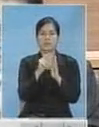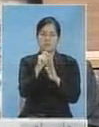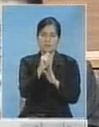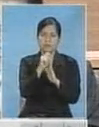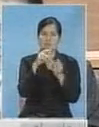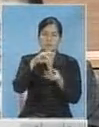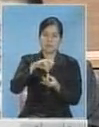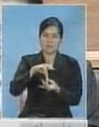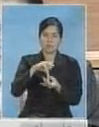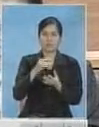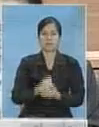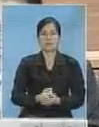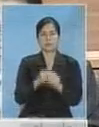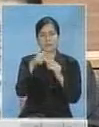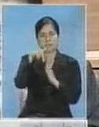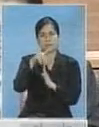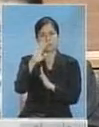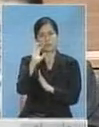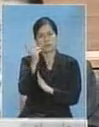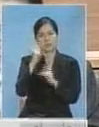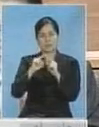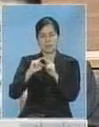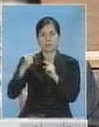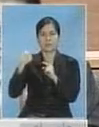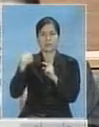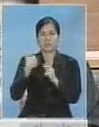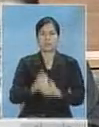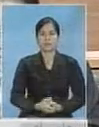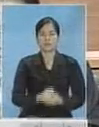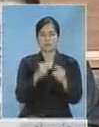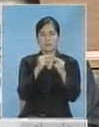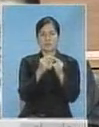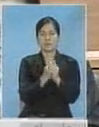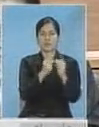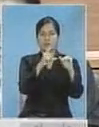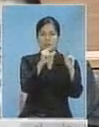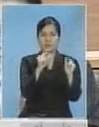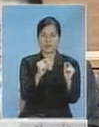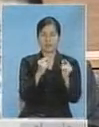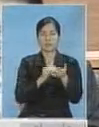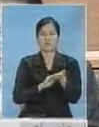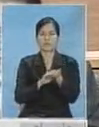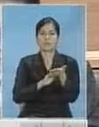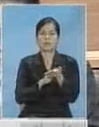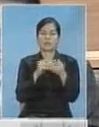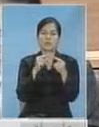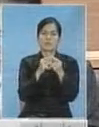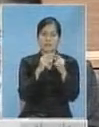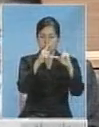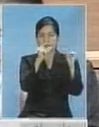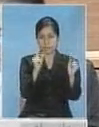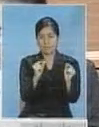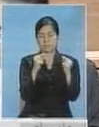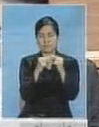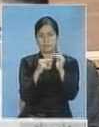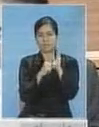จังหวัดสุโขทัยไปจังหวัดพิษณุโลกนะครับแล้วก็ไปเพชรบูรณ์ไปขอนแก่นไปเข้าประตูอีสานแล้วก็